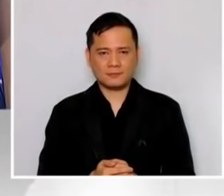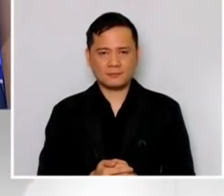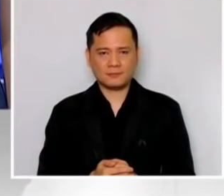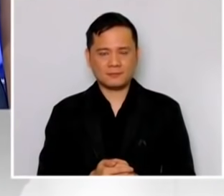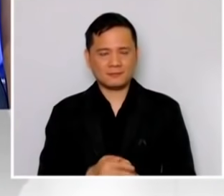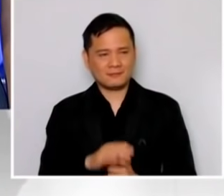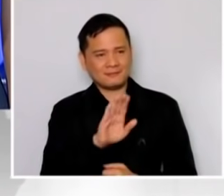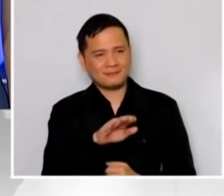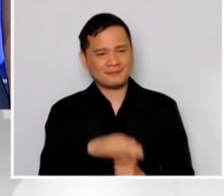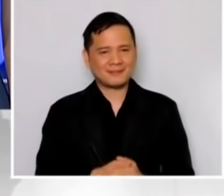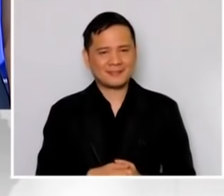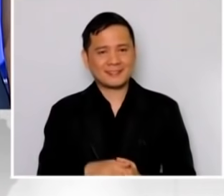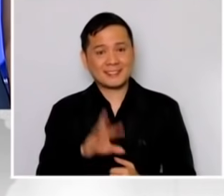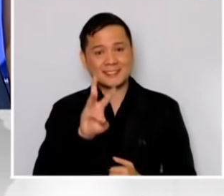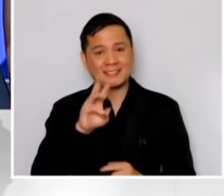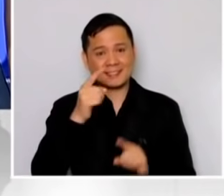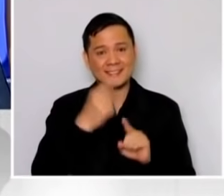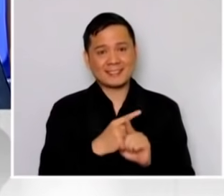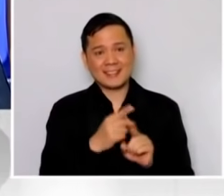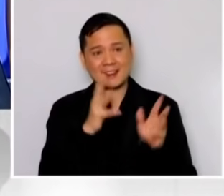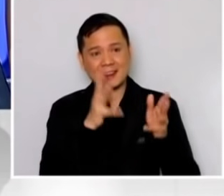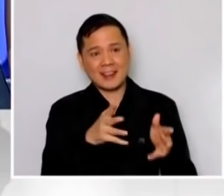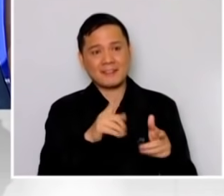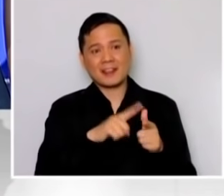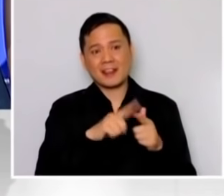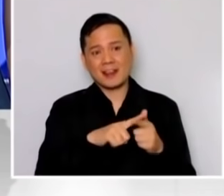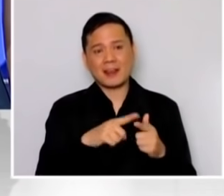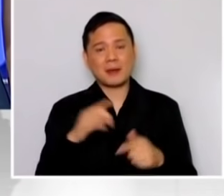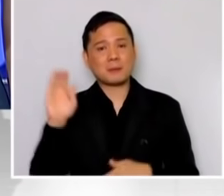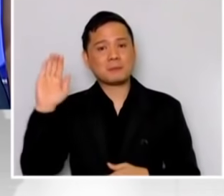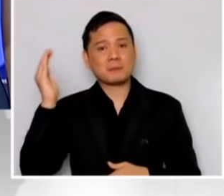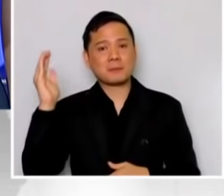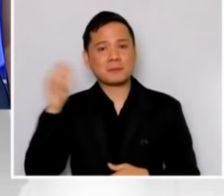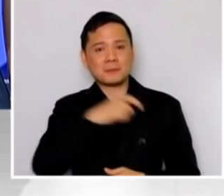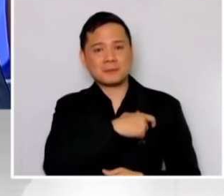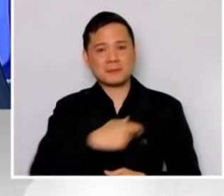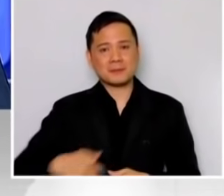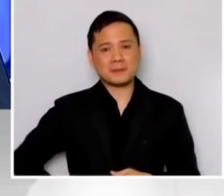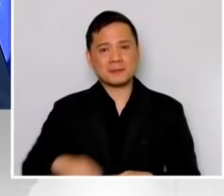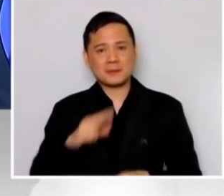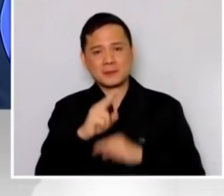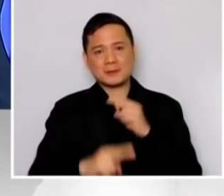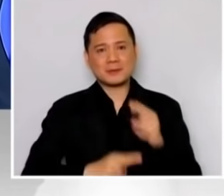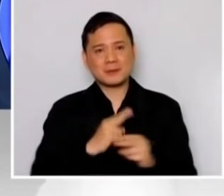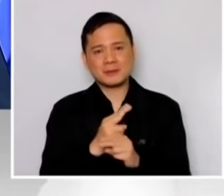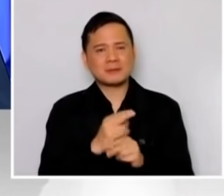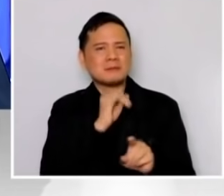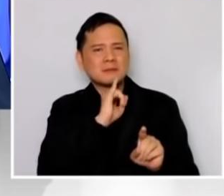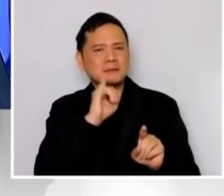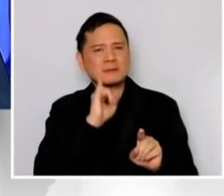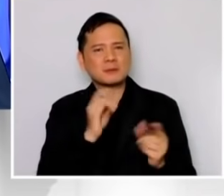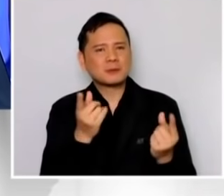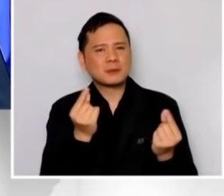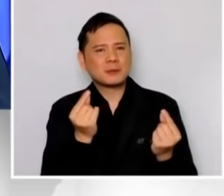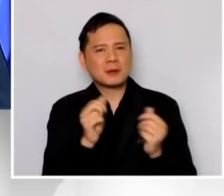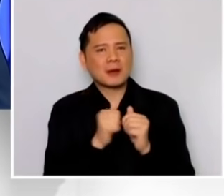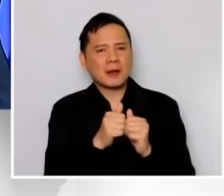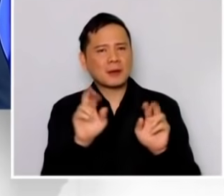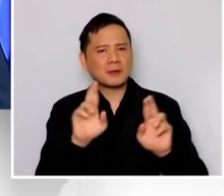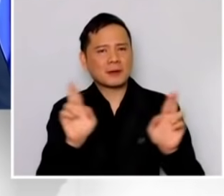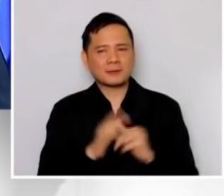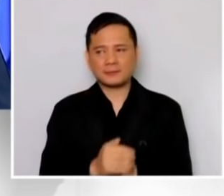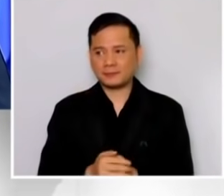Gretchen, 6 days na lang bago ang Miss Universe, ano na ang mga paghahanda sa Israel? At hindi umarangkada na ang rehearsals para